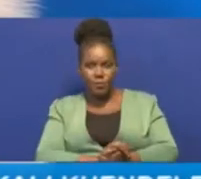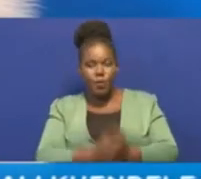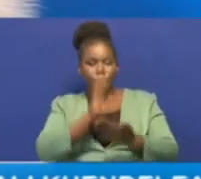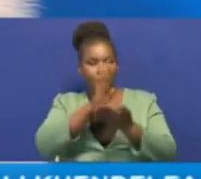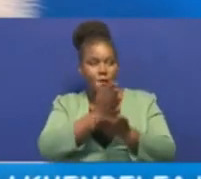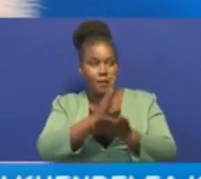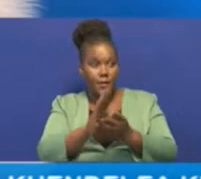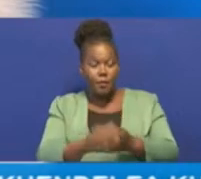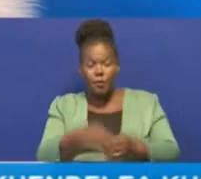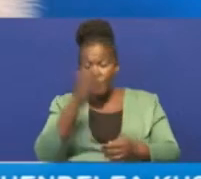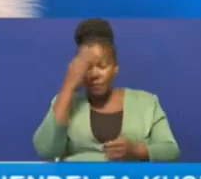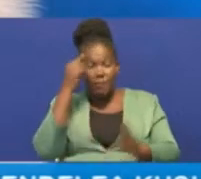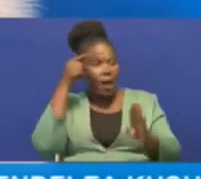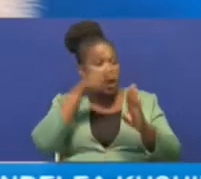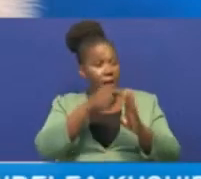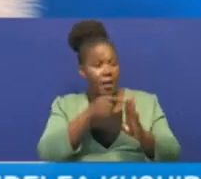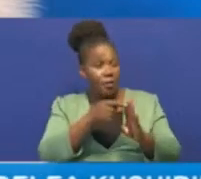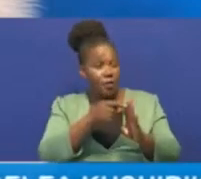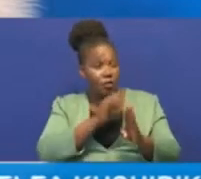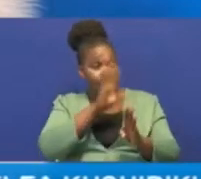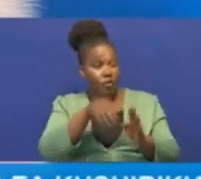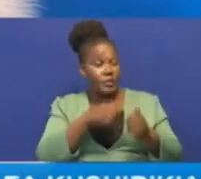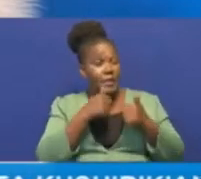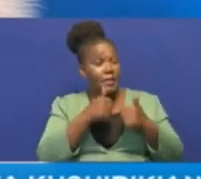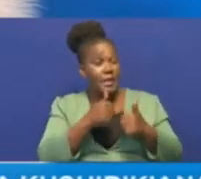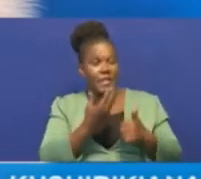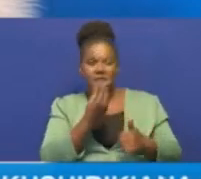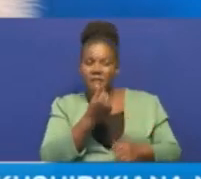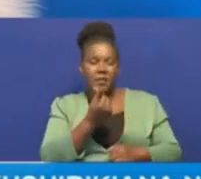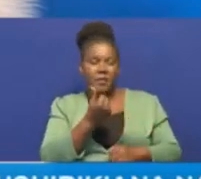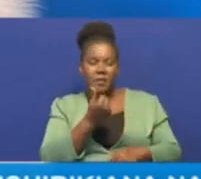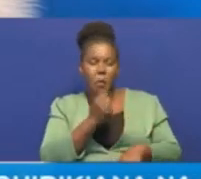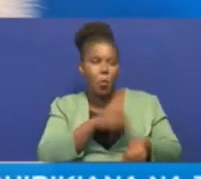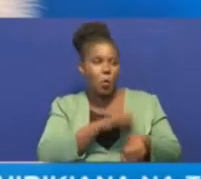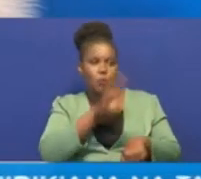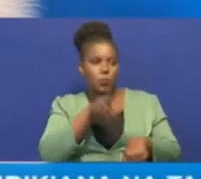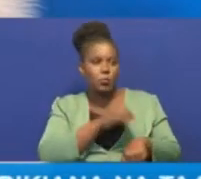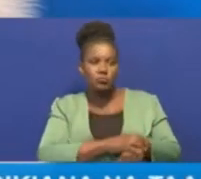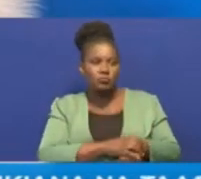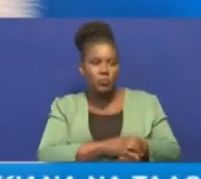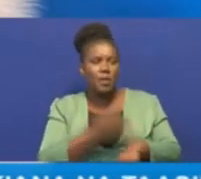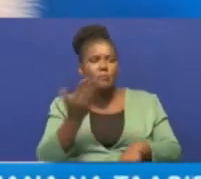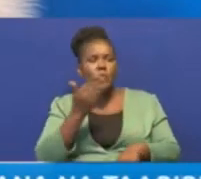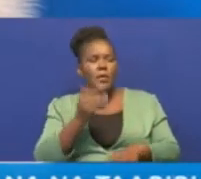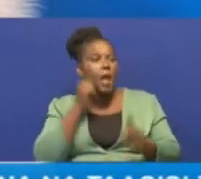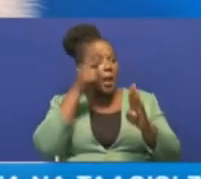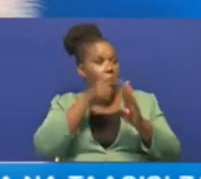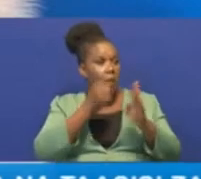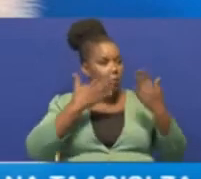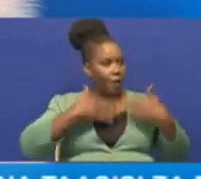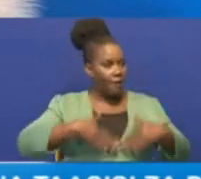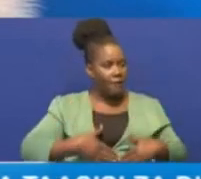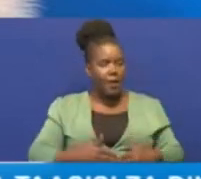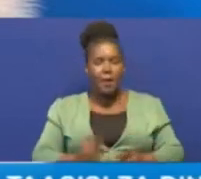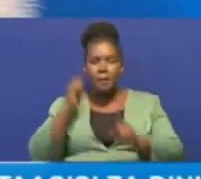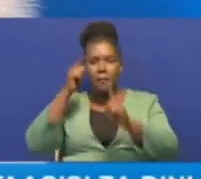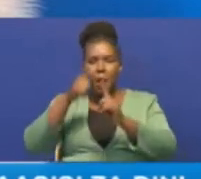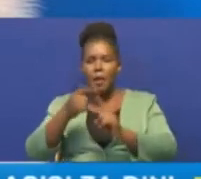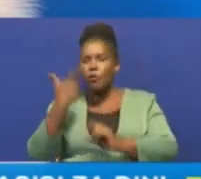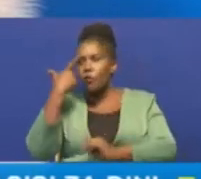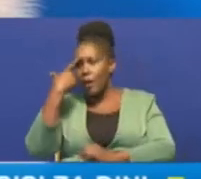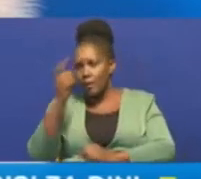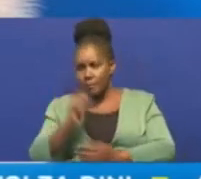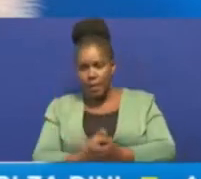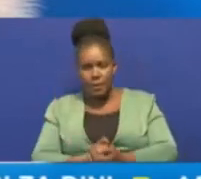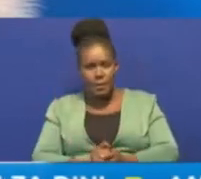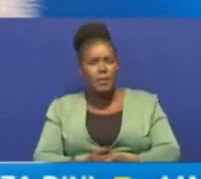fedha kila wakati kuna mtu ana malengo ya kiafya kuna mtu ana malengo hata ya kiimani labda mwaka uliopita nimeona nimekuwa sana mbali